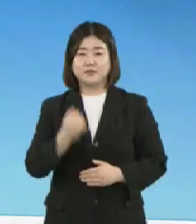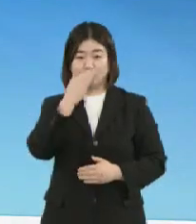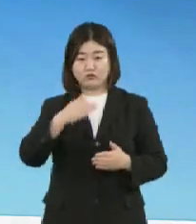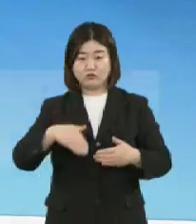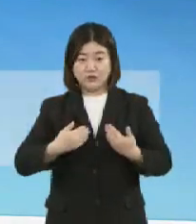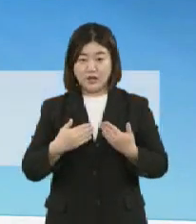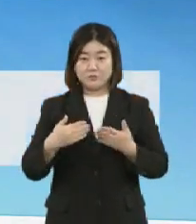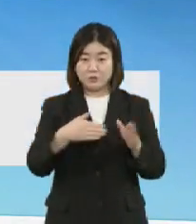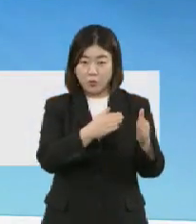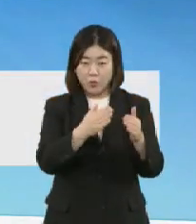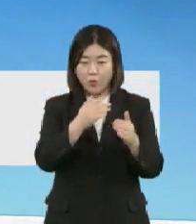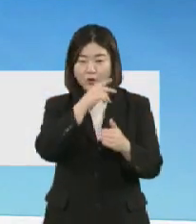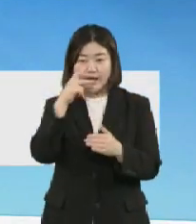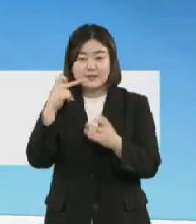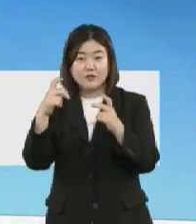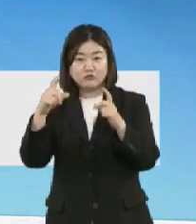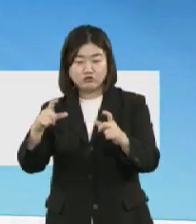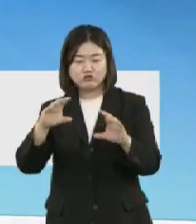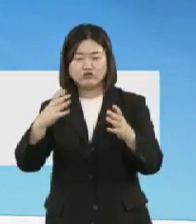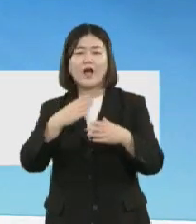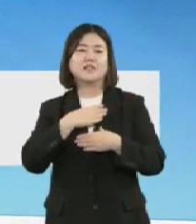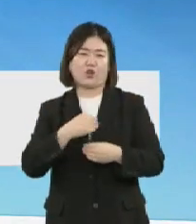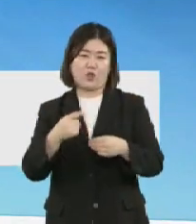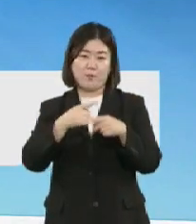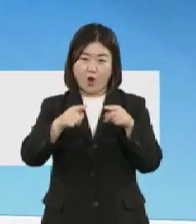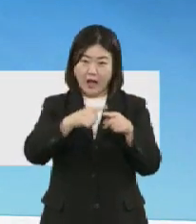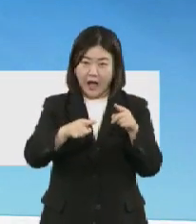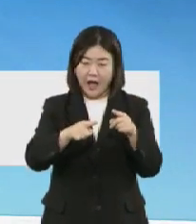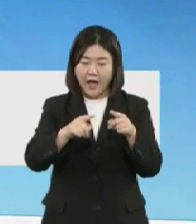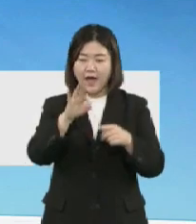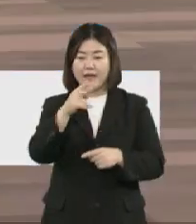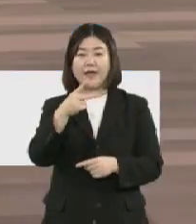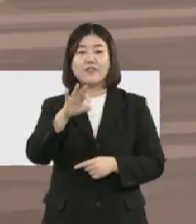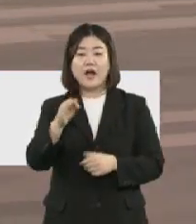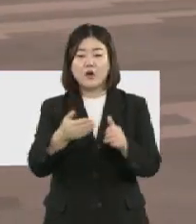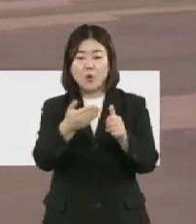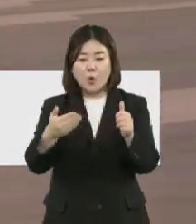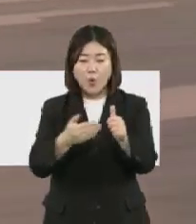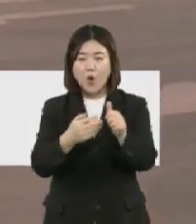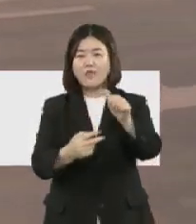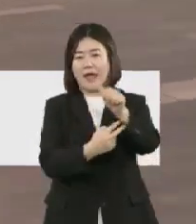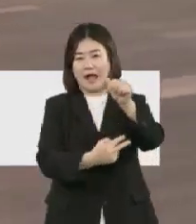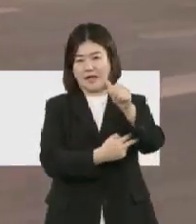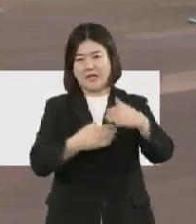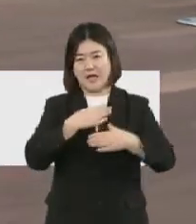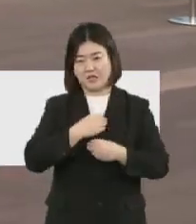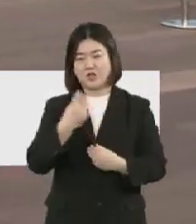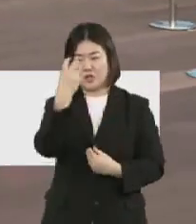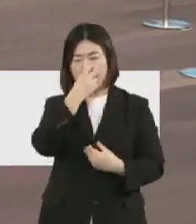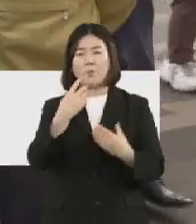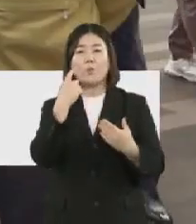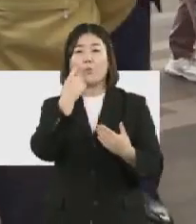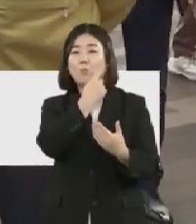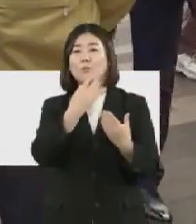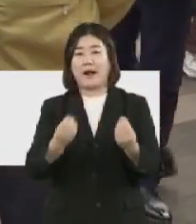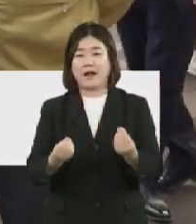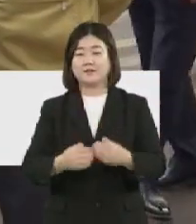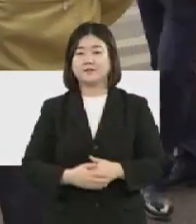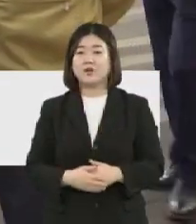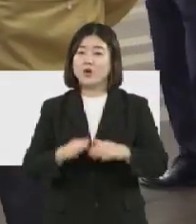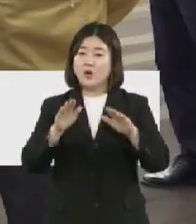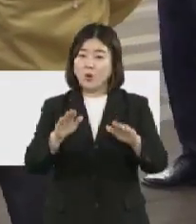춘 안도와 예산군 은 국가안전 대 진단에 맞춰 예당 5 출렁다리 안전점검을 실시했다 고 전했습니다